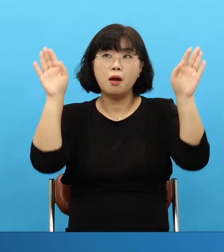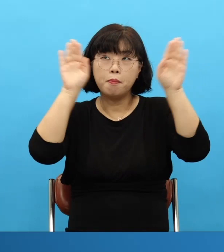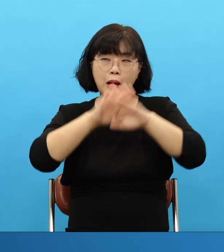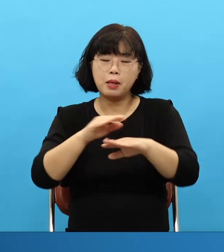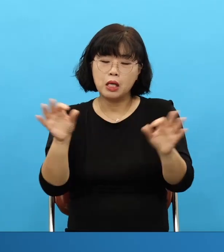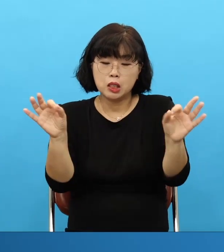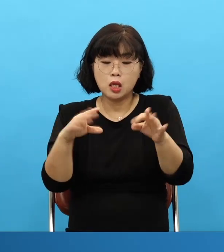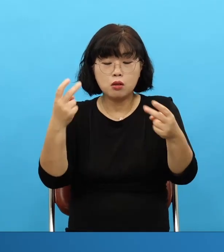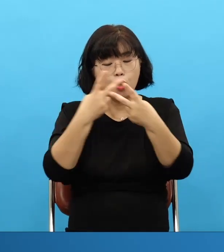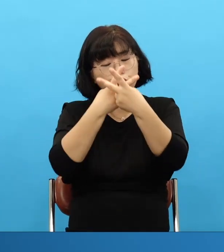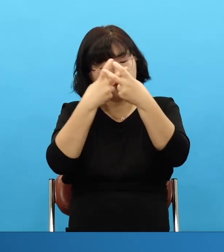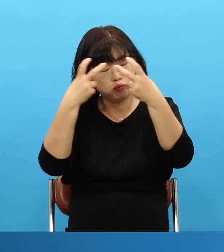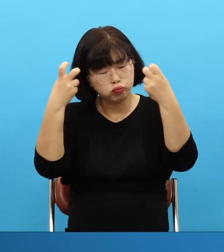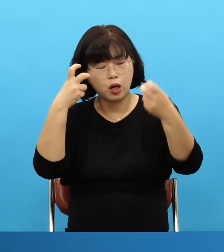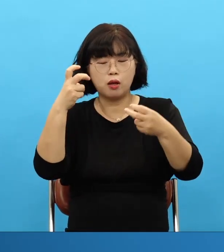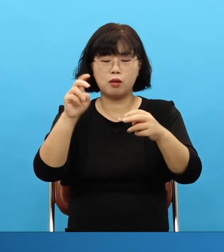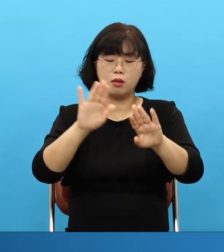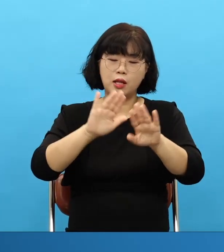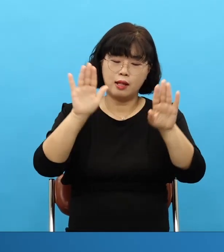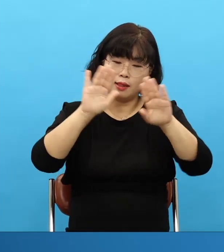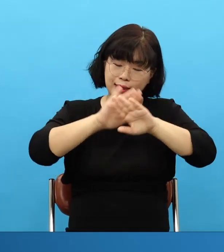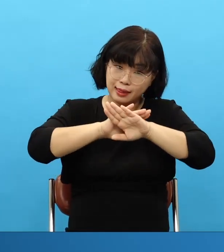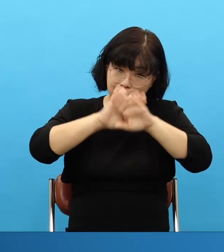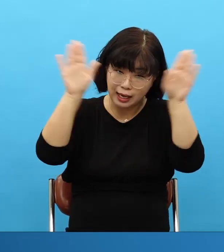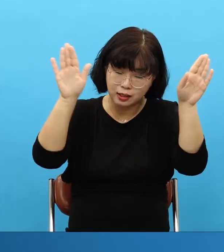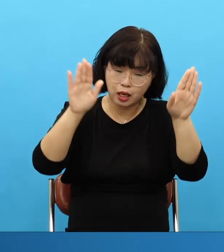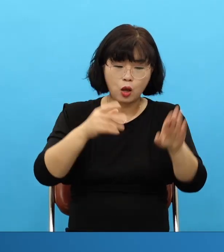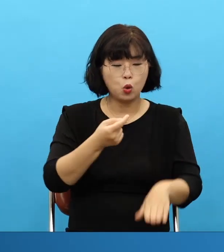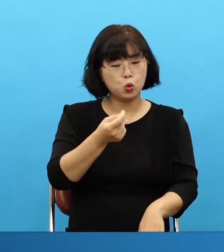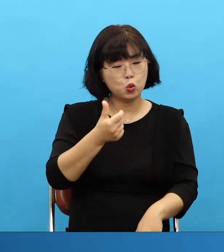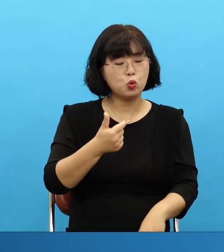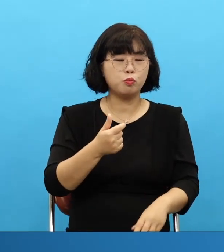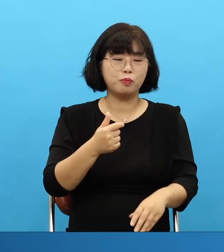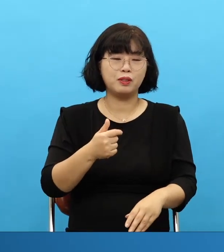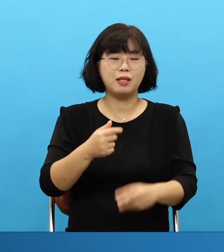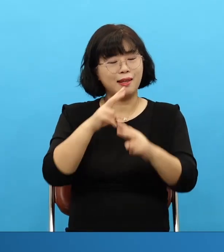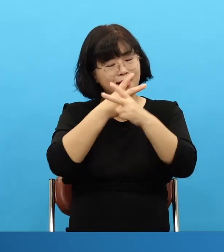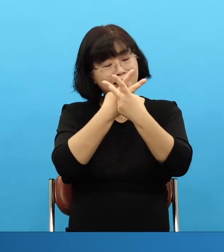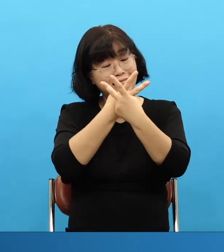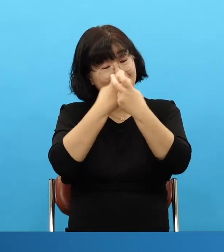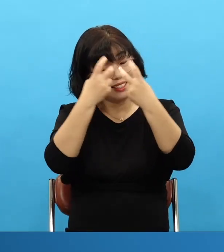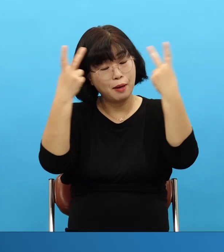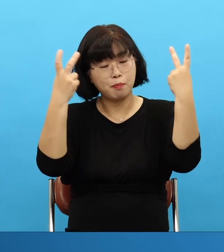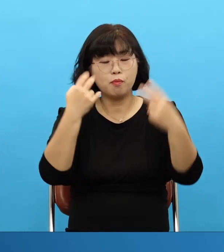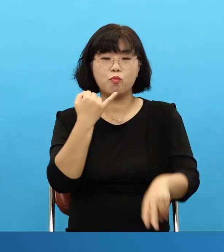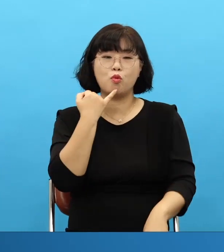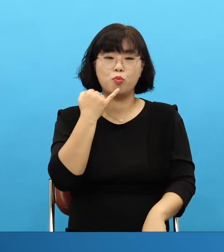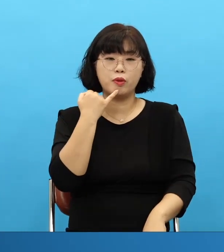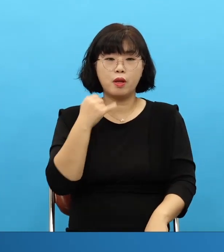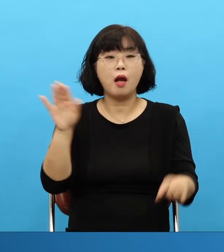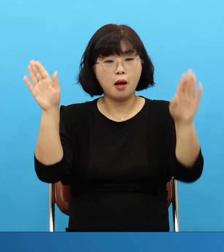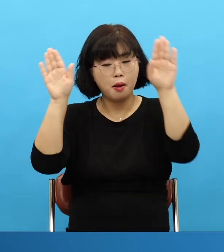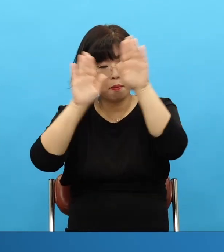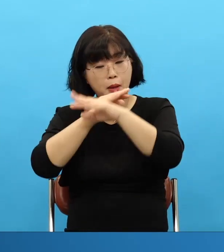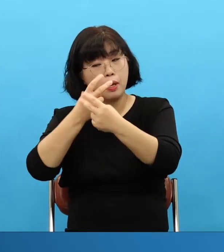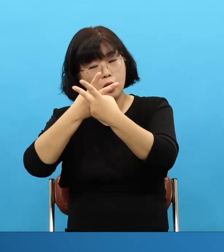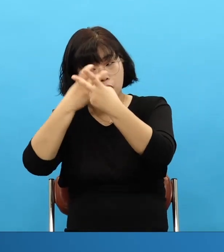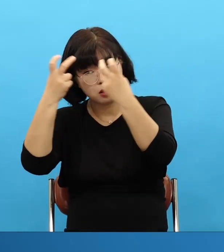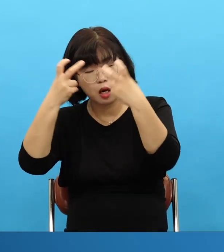의사인데 병원에서 암 환자 치료하는데 8시간 잠자야 된다 하는